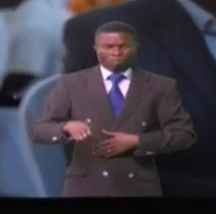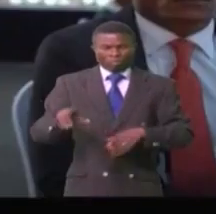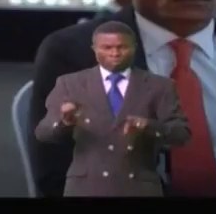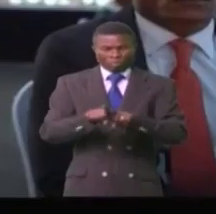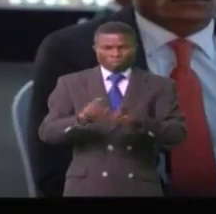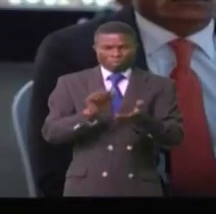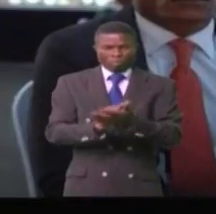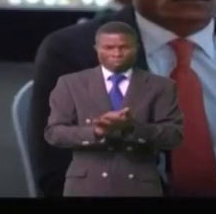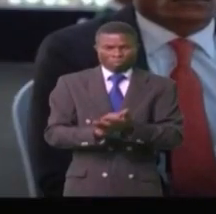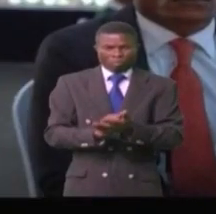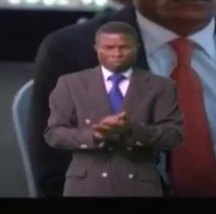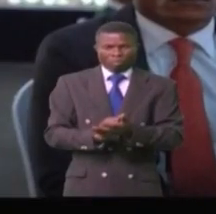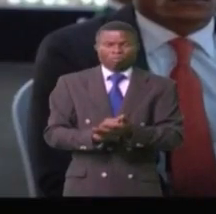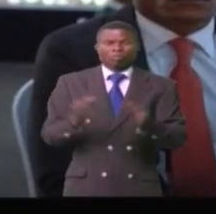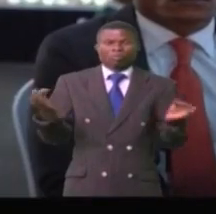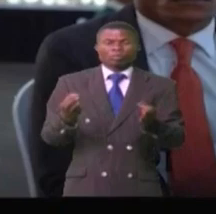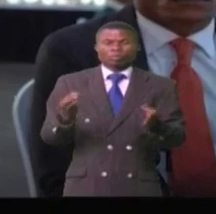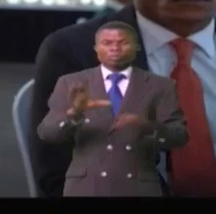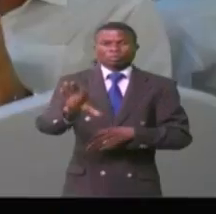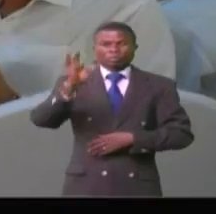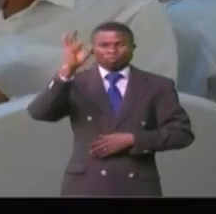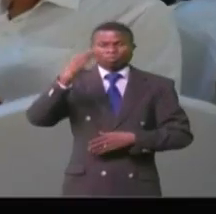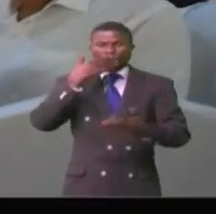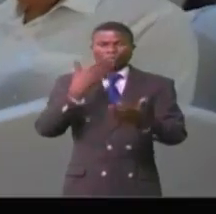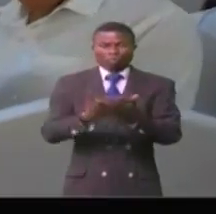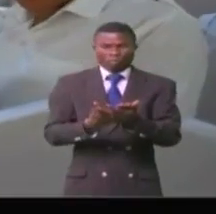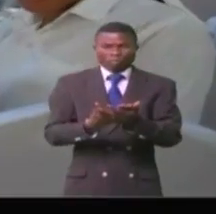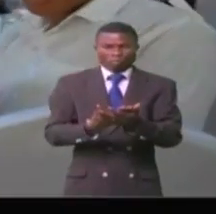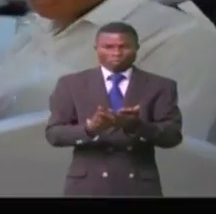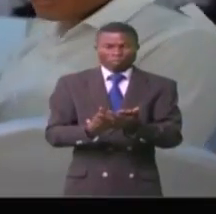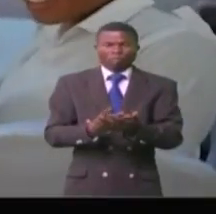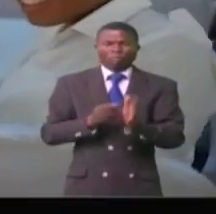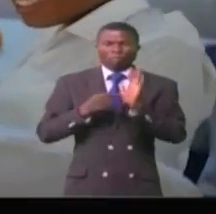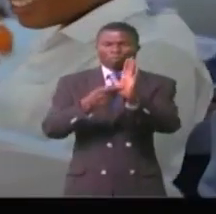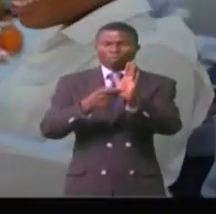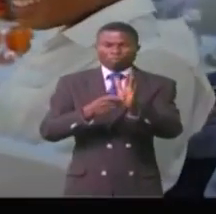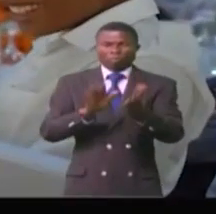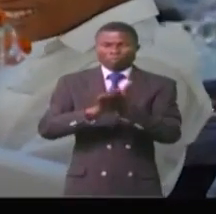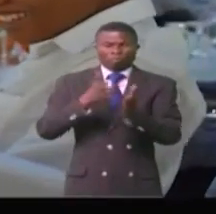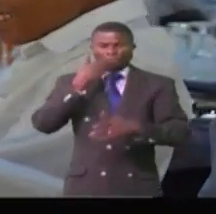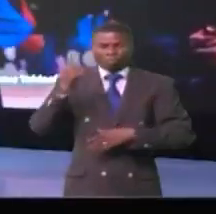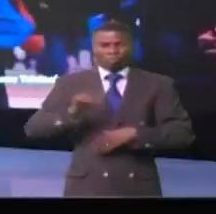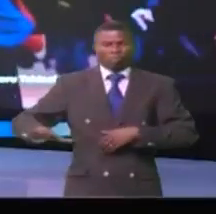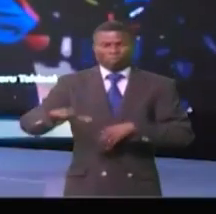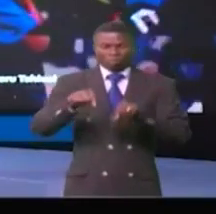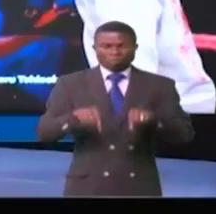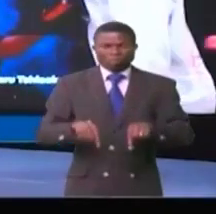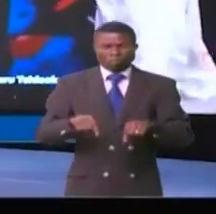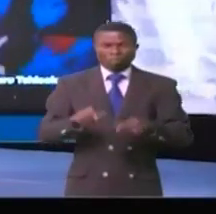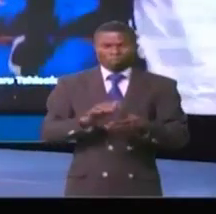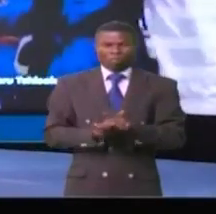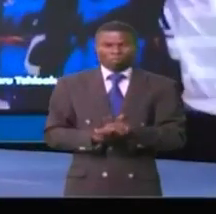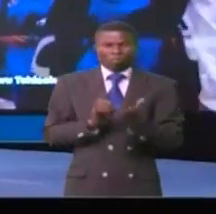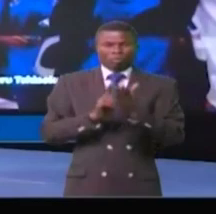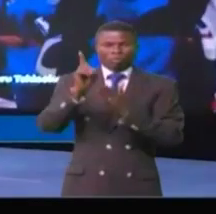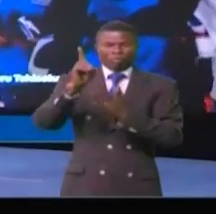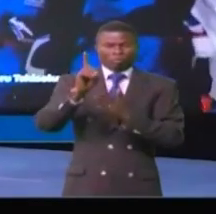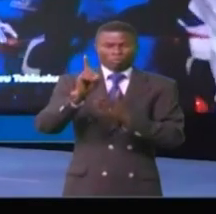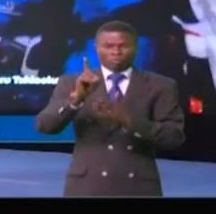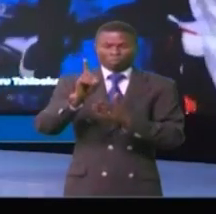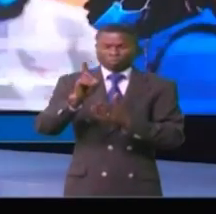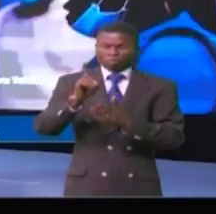toujours, la First Lady sait choisir les mots qui façonnent l'élite. Dans ce pays, il n'y aura pas de développement sans